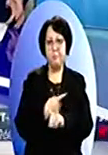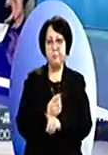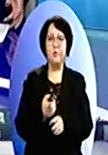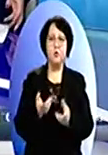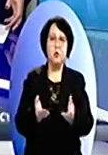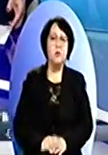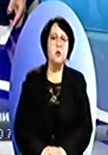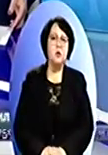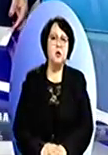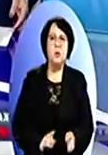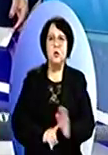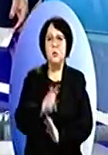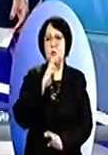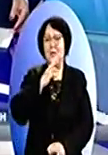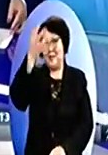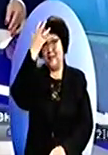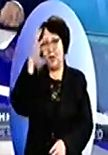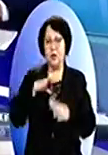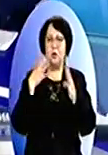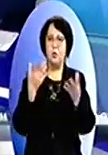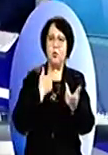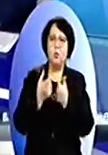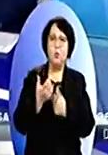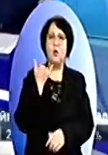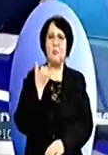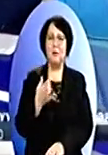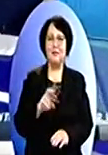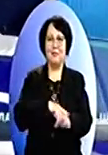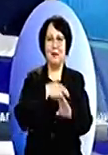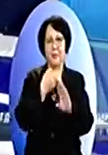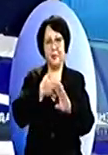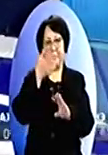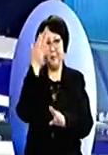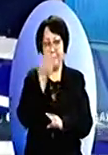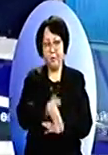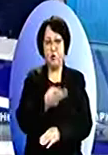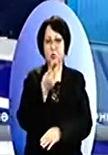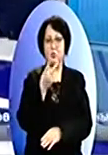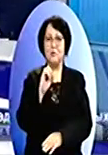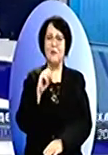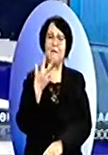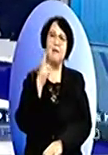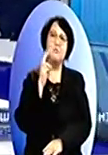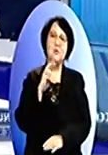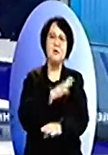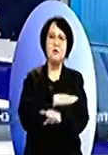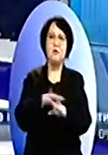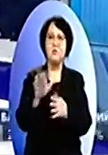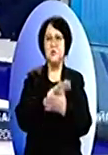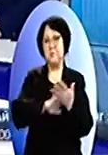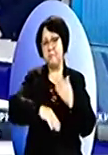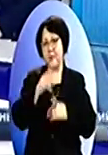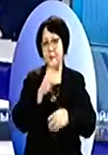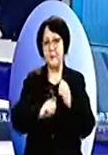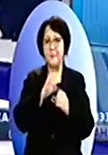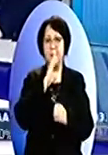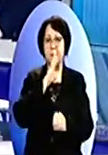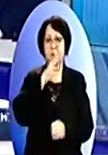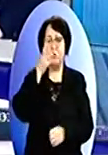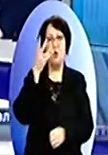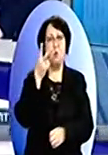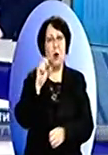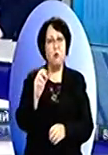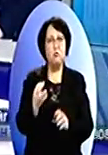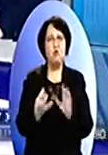дэ танилцуулъя. За сан газрын ээлжи туралдаанаар Улаанбаатар дархан чиглэлийн 205 км авто замыг шинээр барих ажлыг ирэх оны 4-р сараас эхлүүлэх шийдвэр